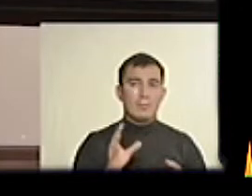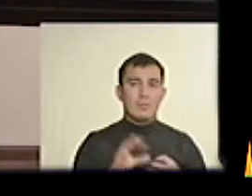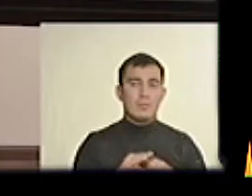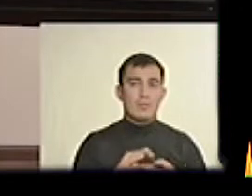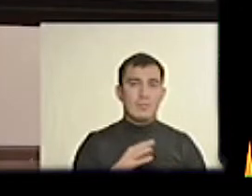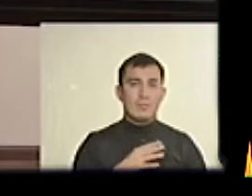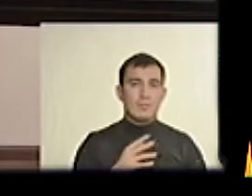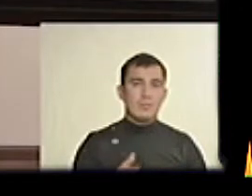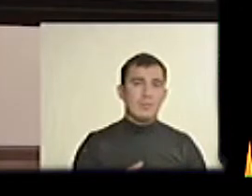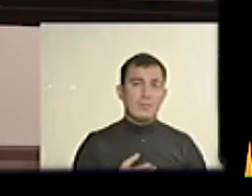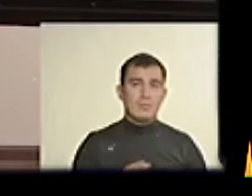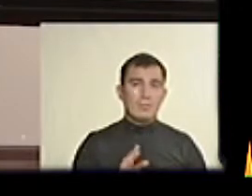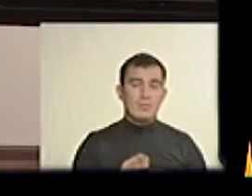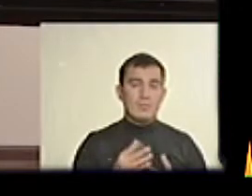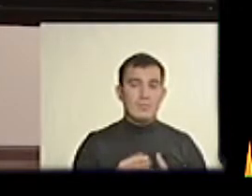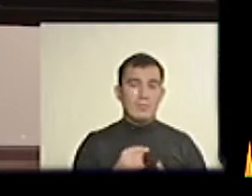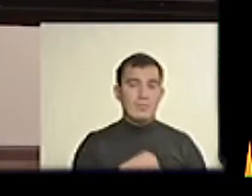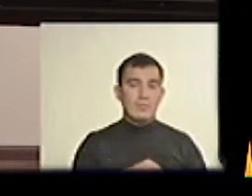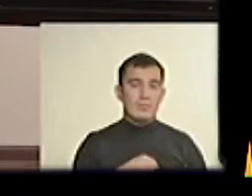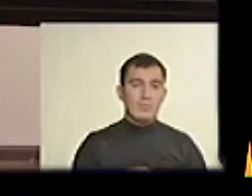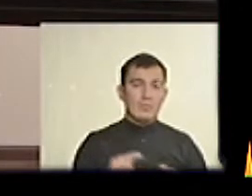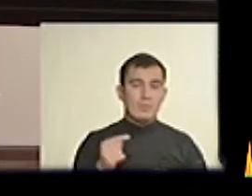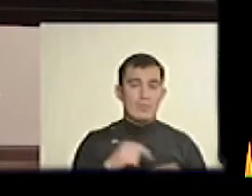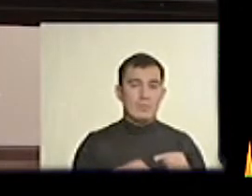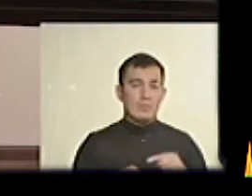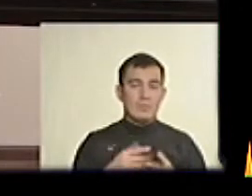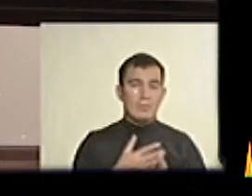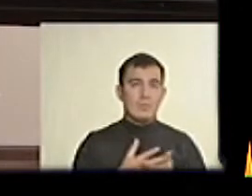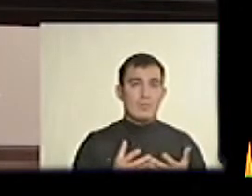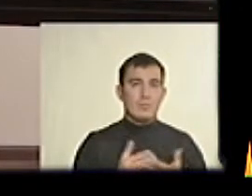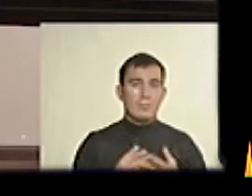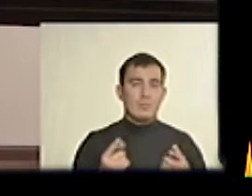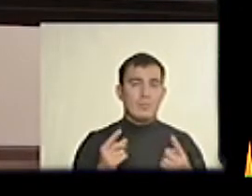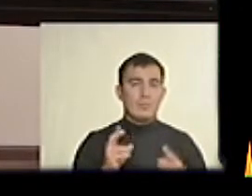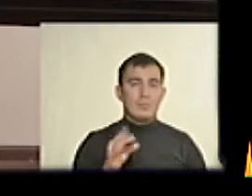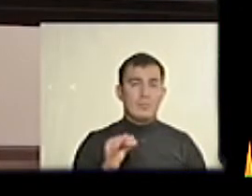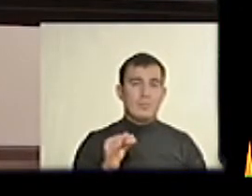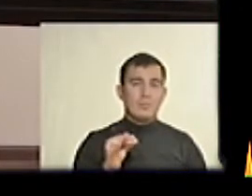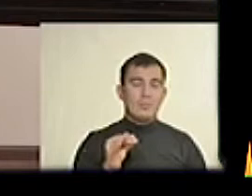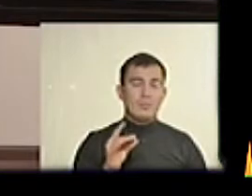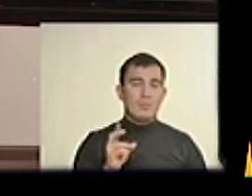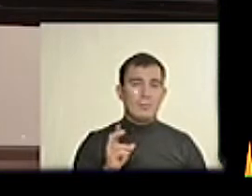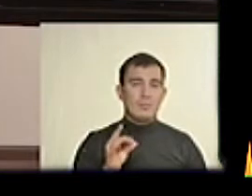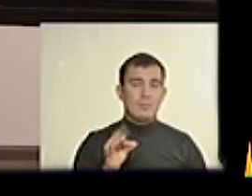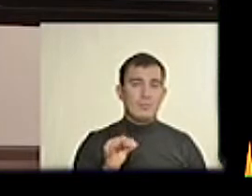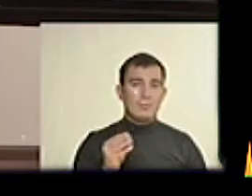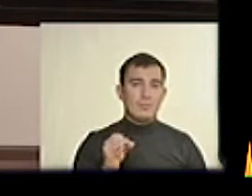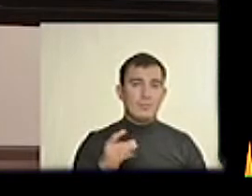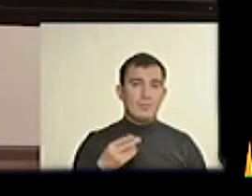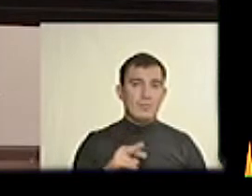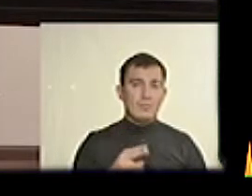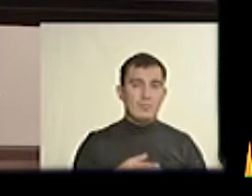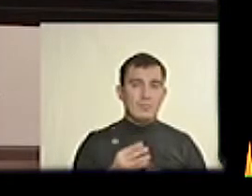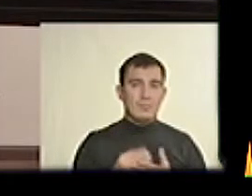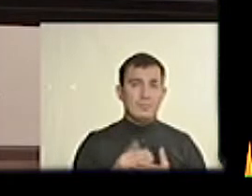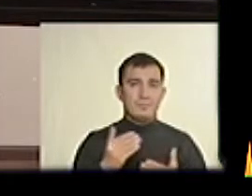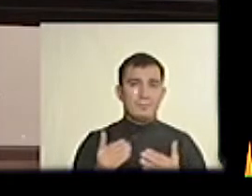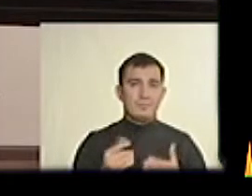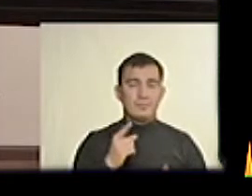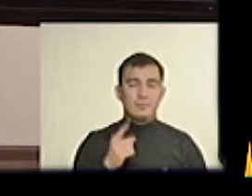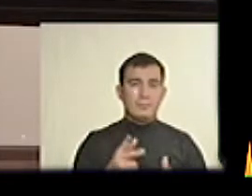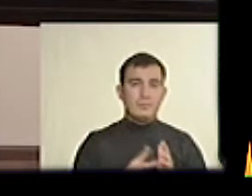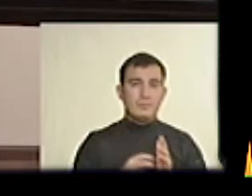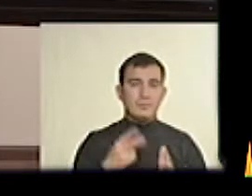Va bu manfaat natijasida Buyuk Britaniya ham o'zini ekspeditsiyalarini jo'natishni boshladi. Birinchi ekspeditsiyasi